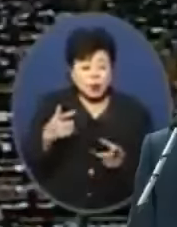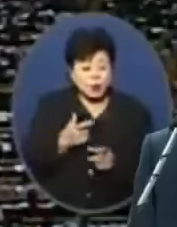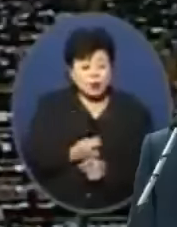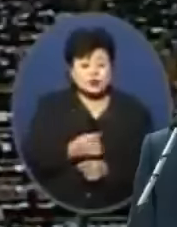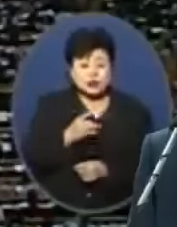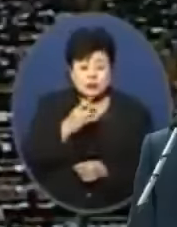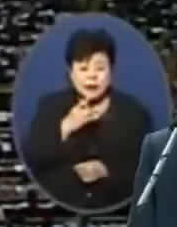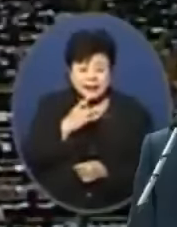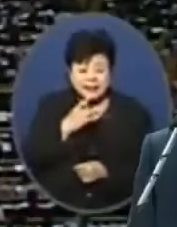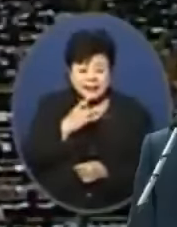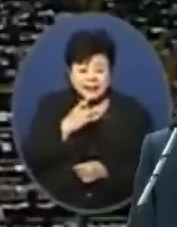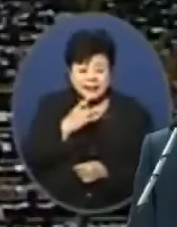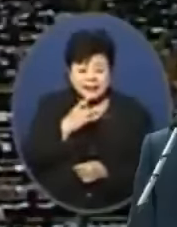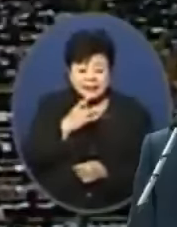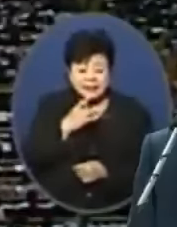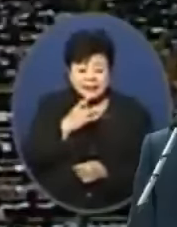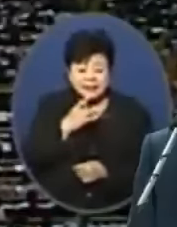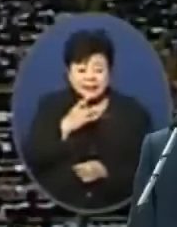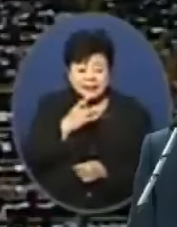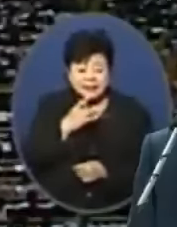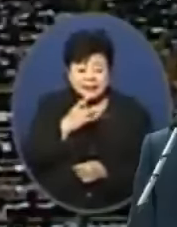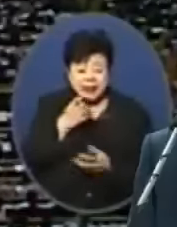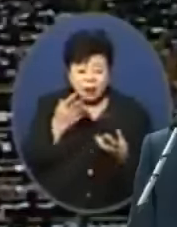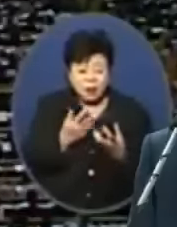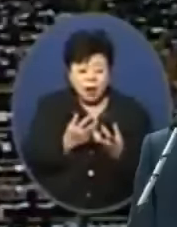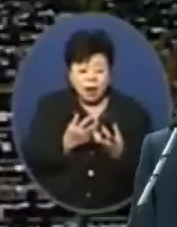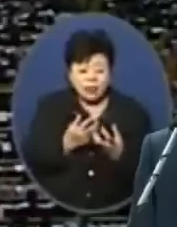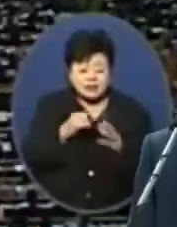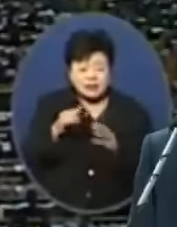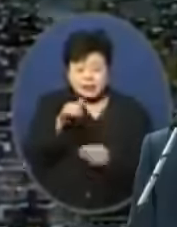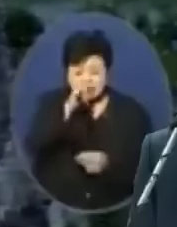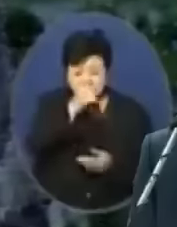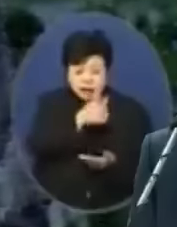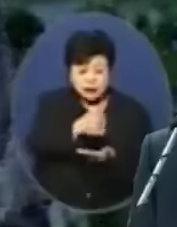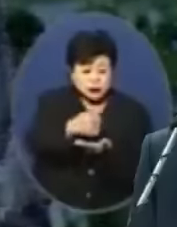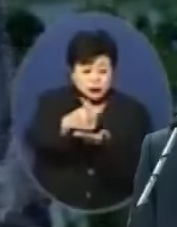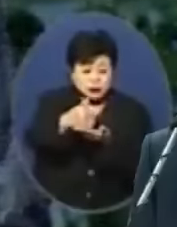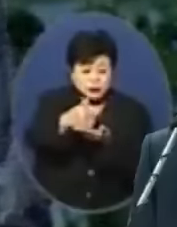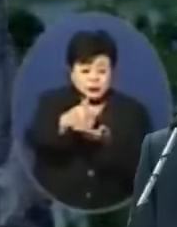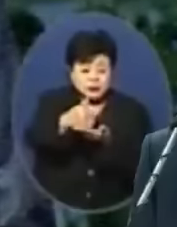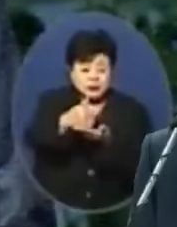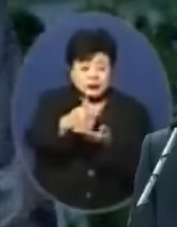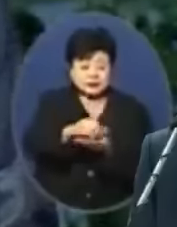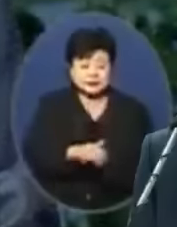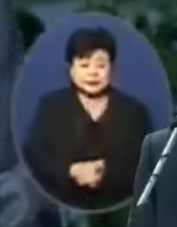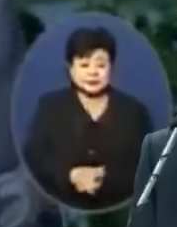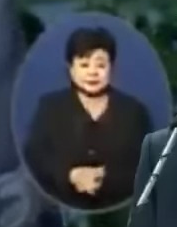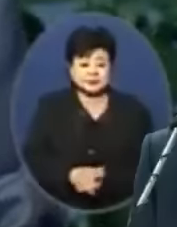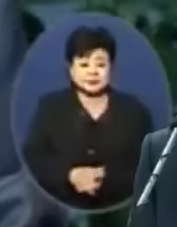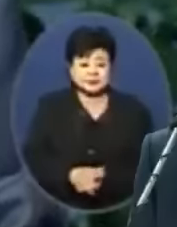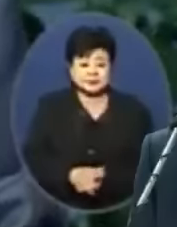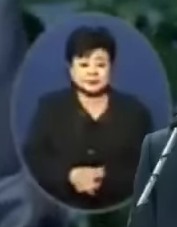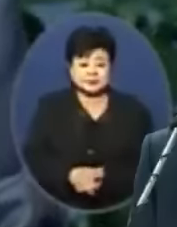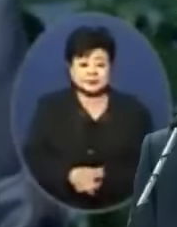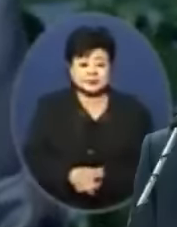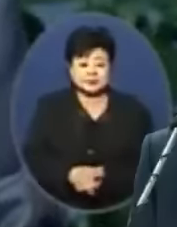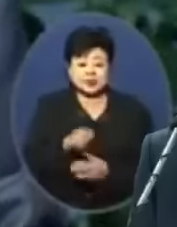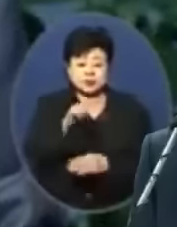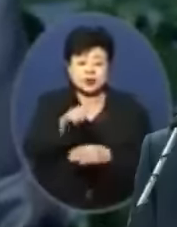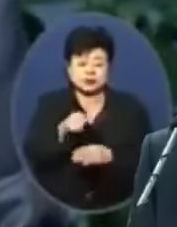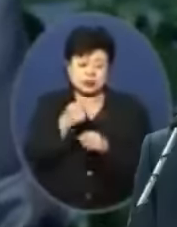원수들만 들들들 끓는 세상에 살고 있는 것이 아니라 주님의 천사들도 여러분 가운데 늘